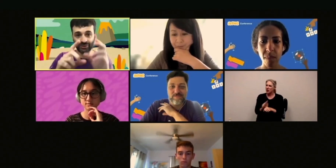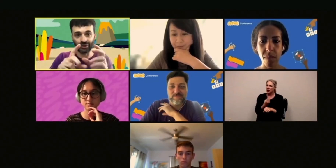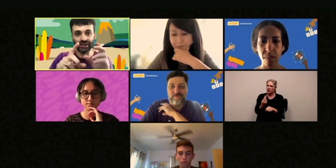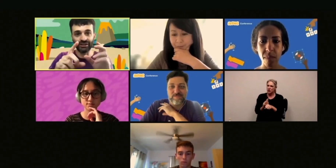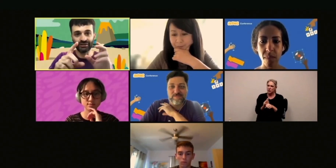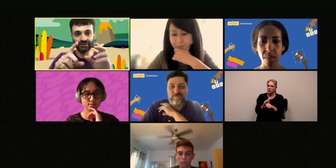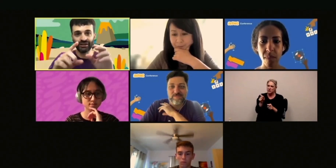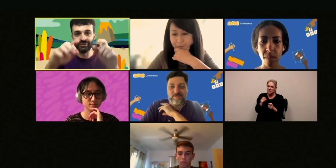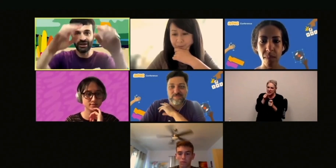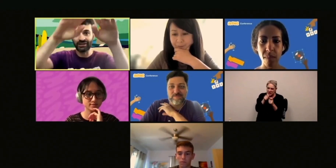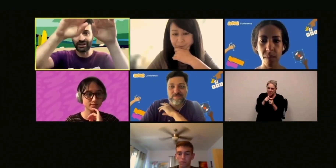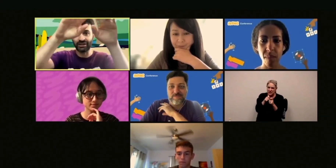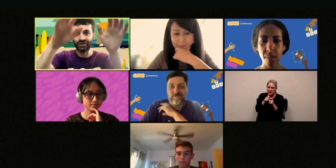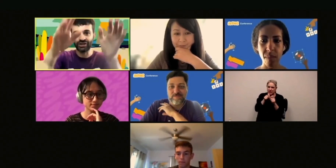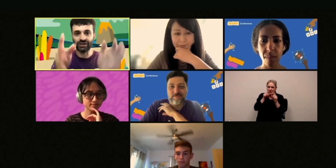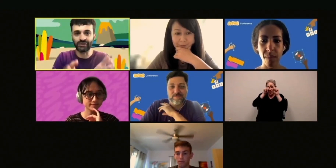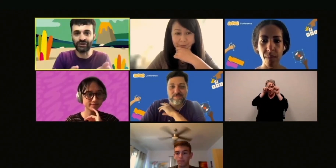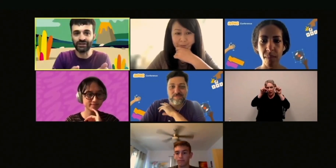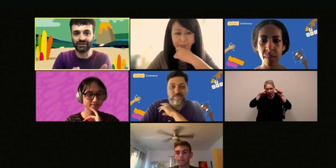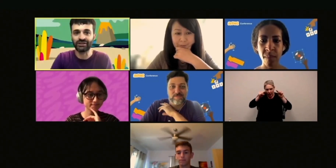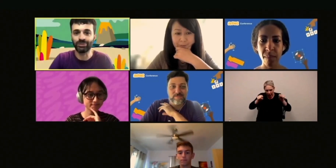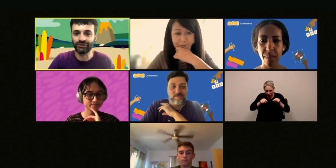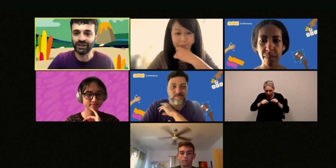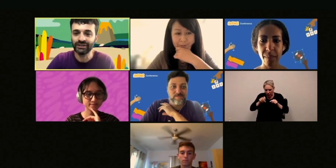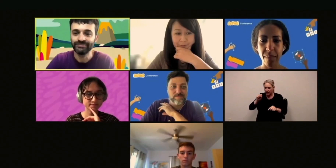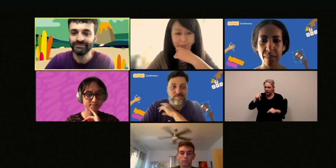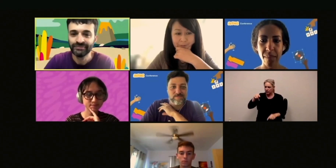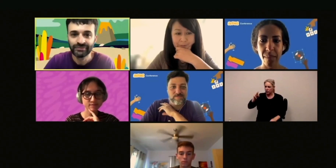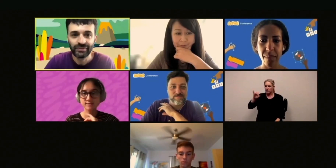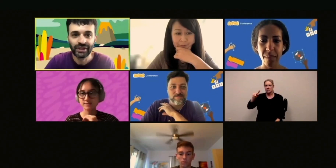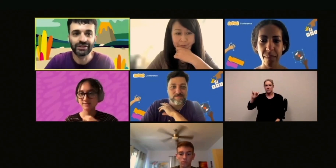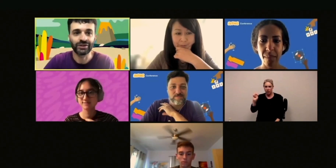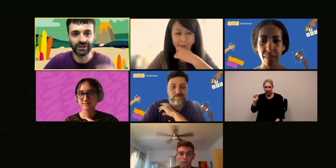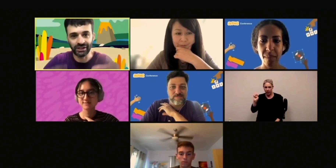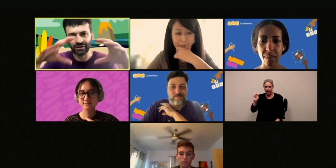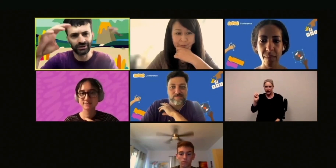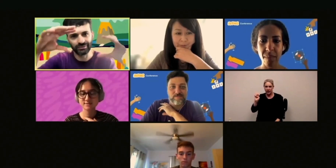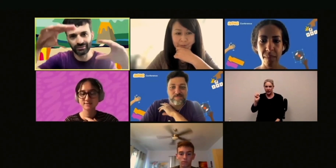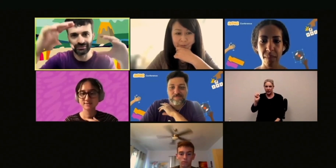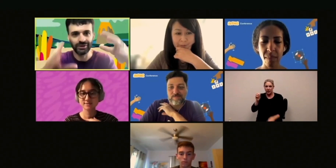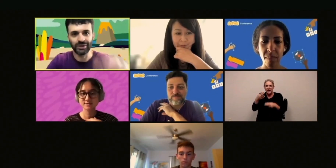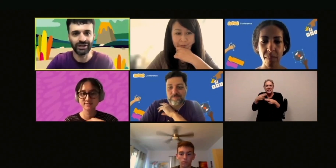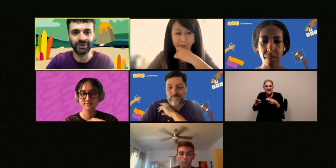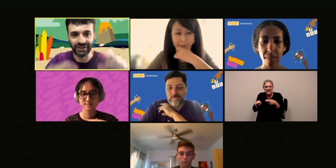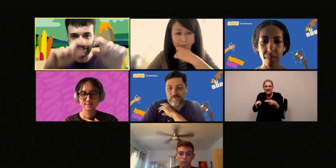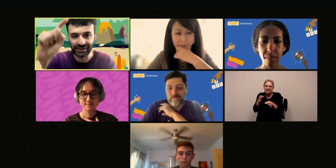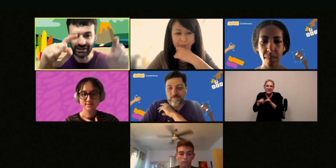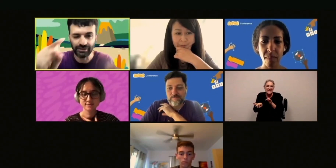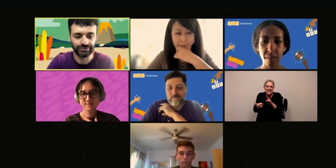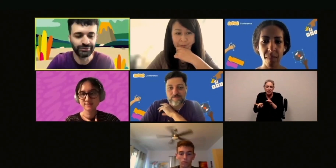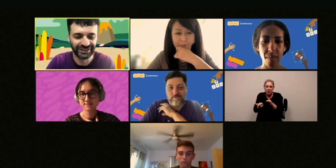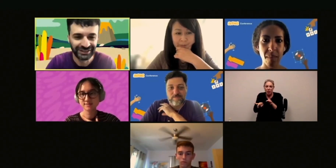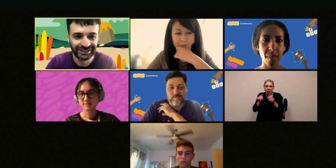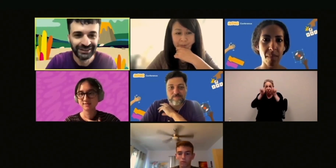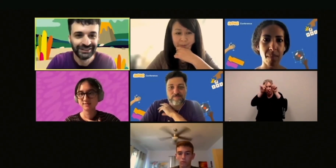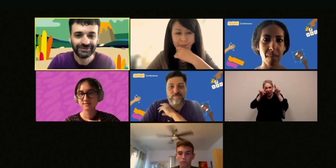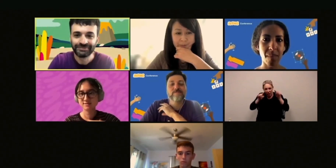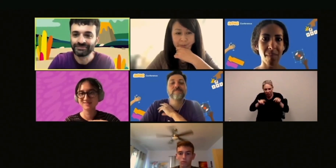このような後物理エンジの制限の一つですが